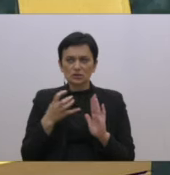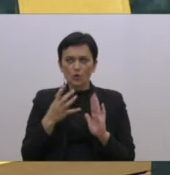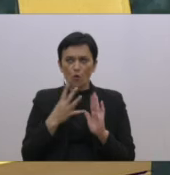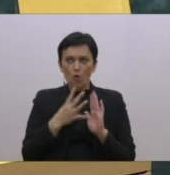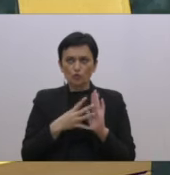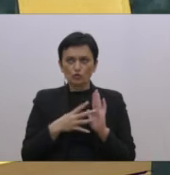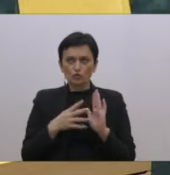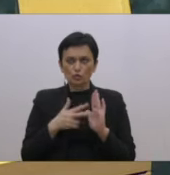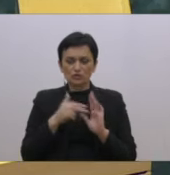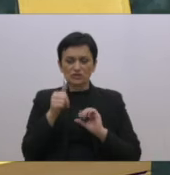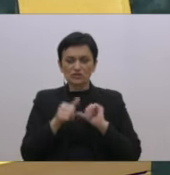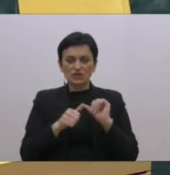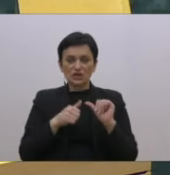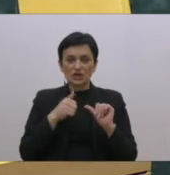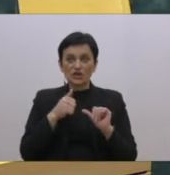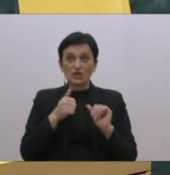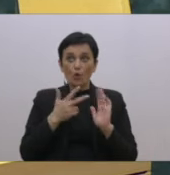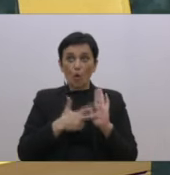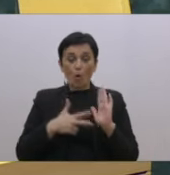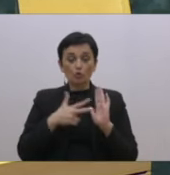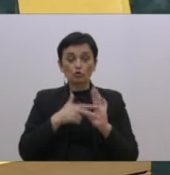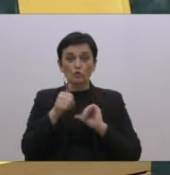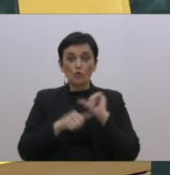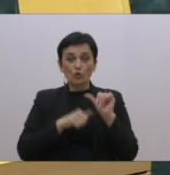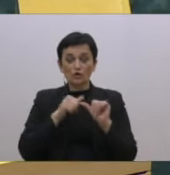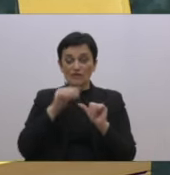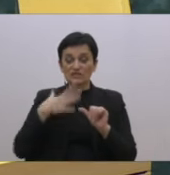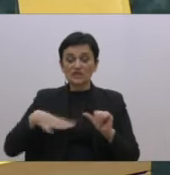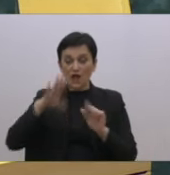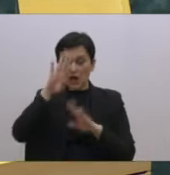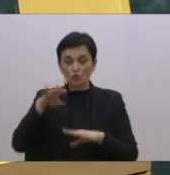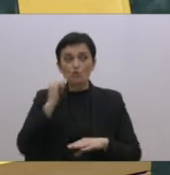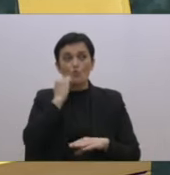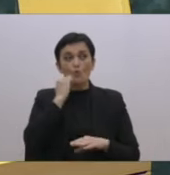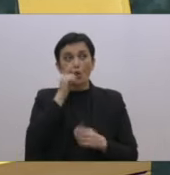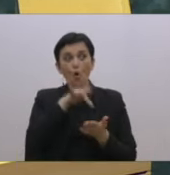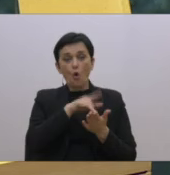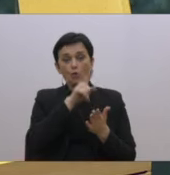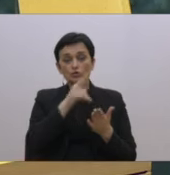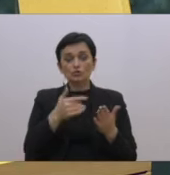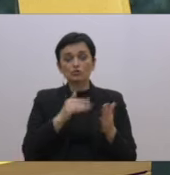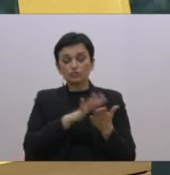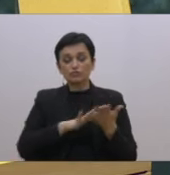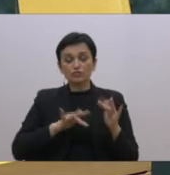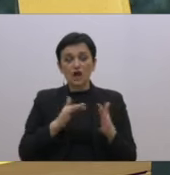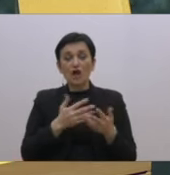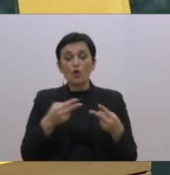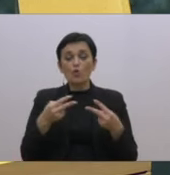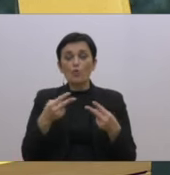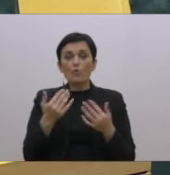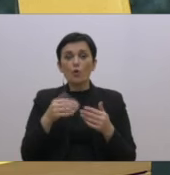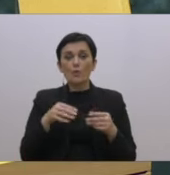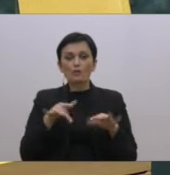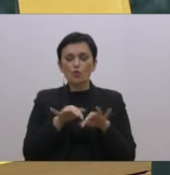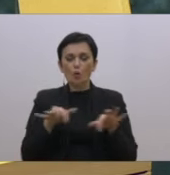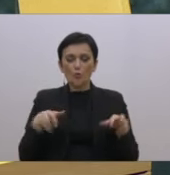1988 წელს ივანიშვილმა დატოვა საქართველოს და საქმიანობა განაგრძო მოსკოვში. სადაც ახალ პარტნიორებთან ერთად გააგრძელა კომპიუტერებით